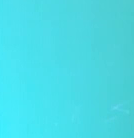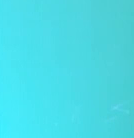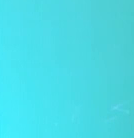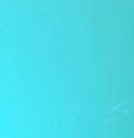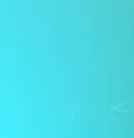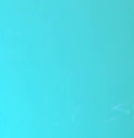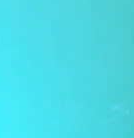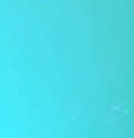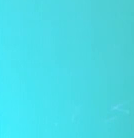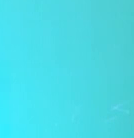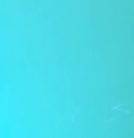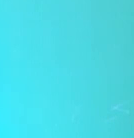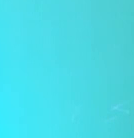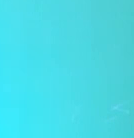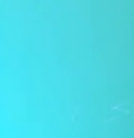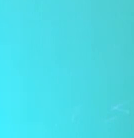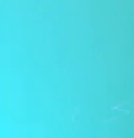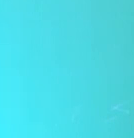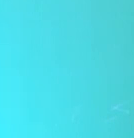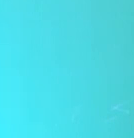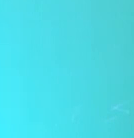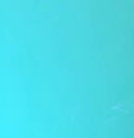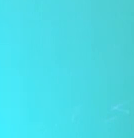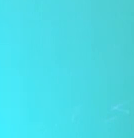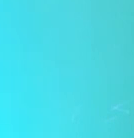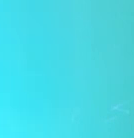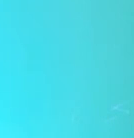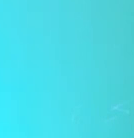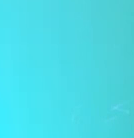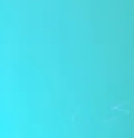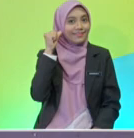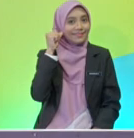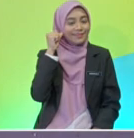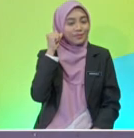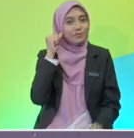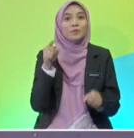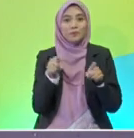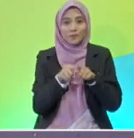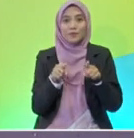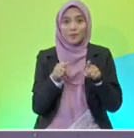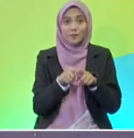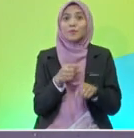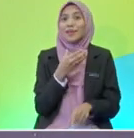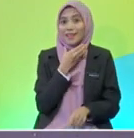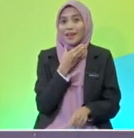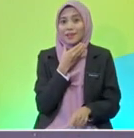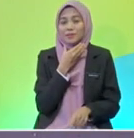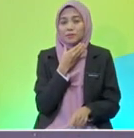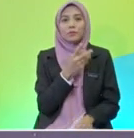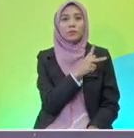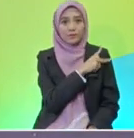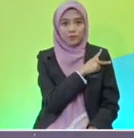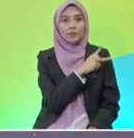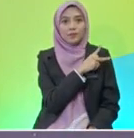hari ini semua hampir kok agak cek gunung Risen tadi daripada sekolah kebangsaan lalu pongsu bagan serai perak selaku ketua